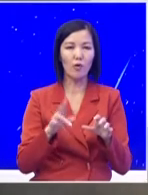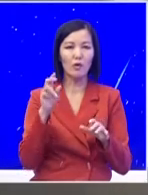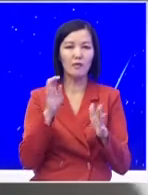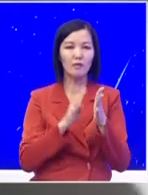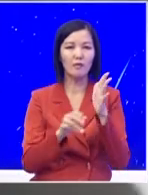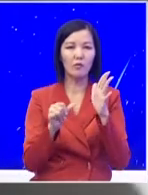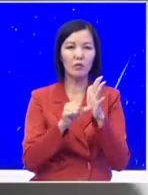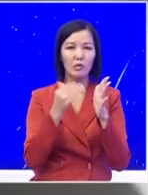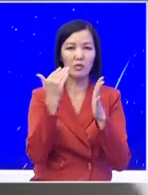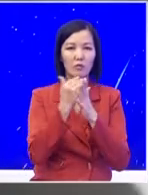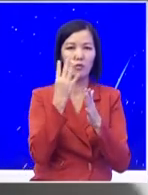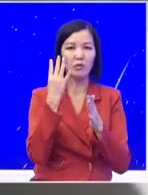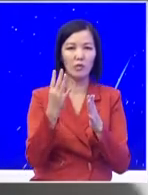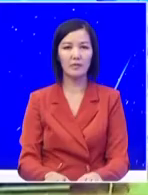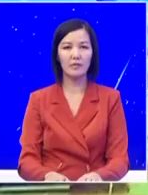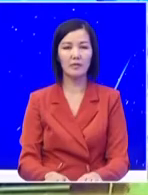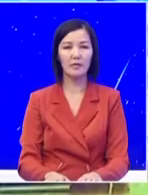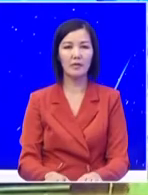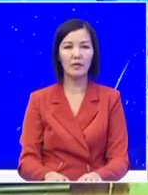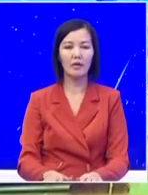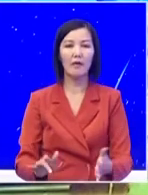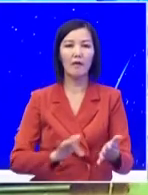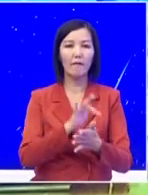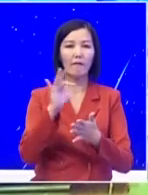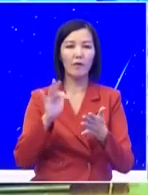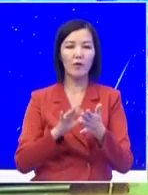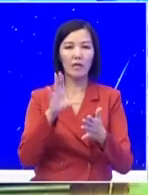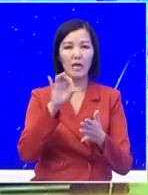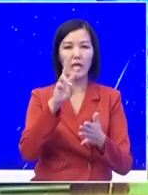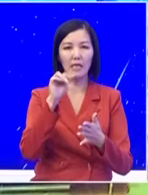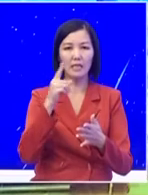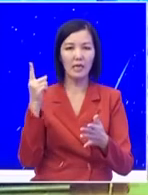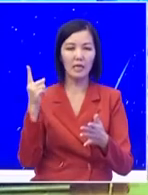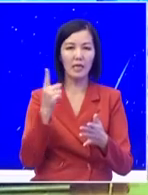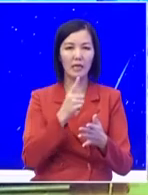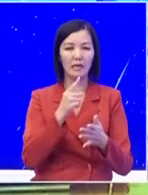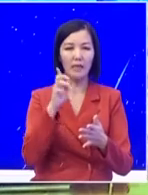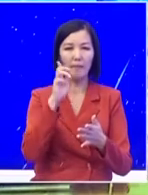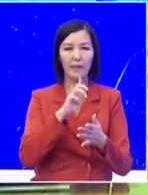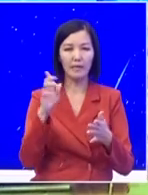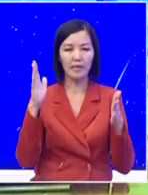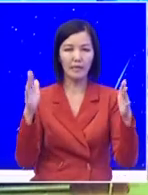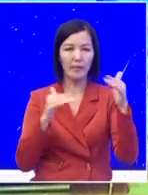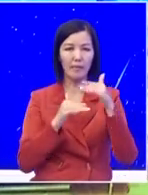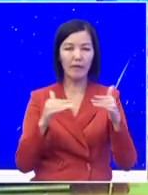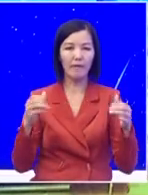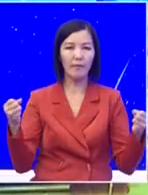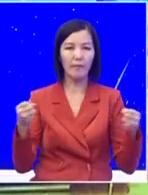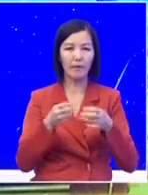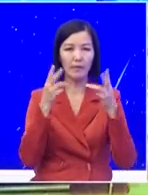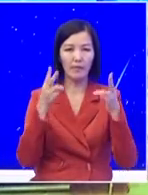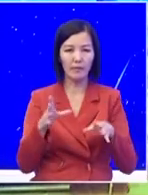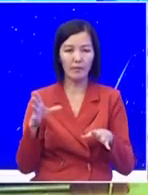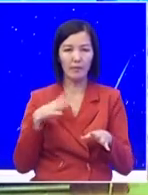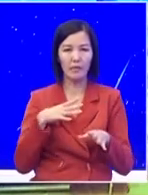части 4 Уголовного кодекса РК. В городе Исык на одной из автозаправок произошла авария, сообщает пресс-служба